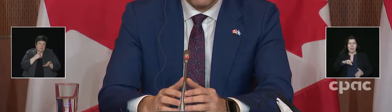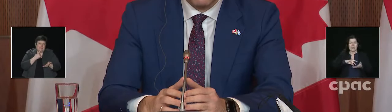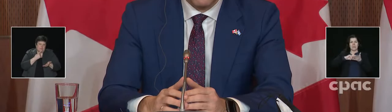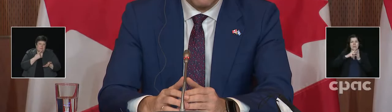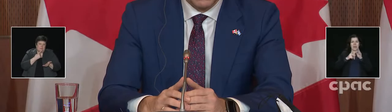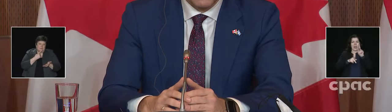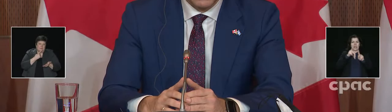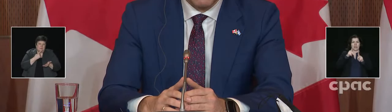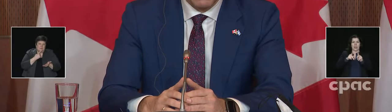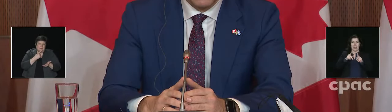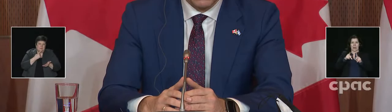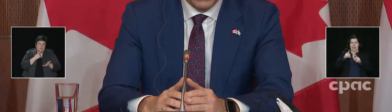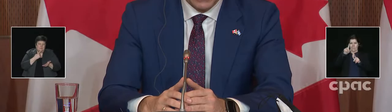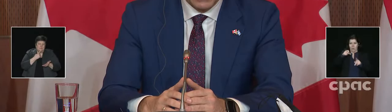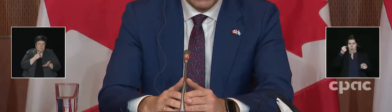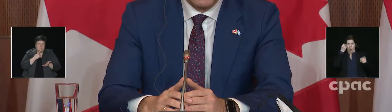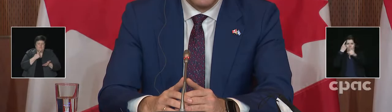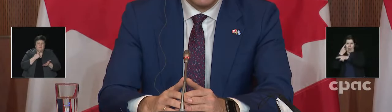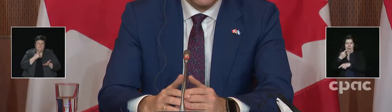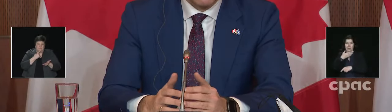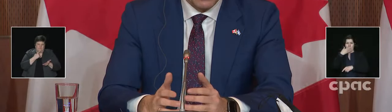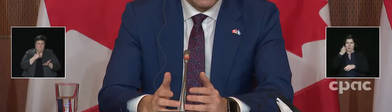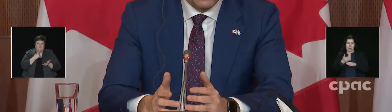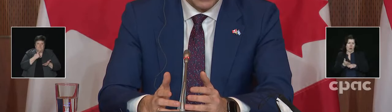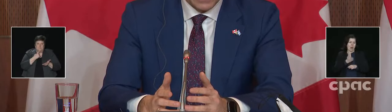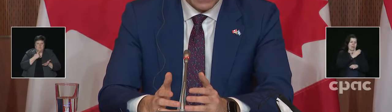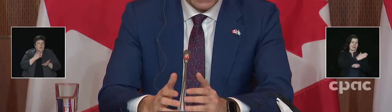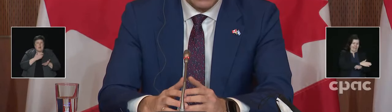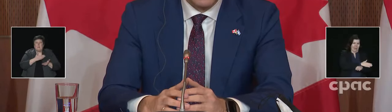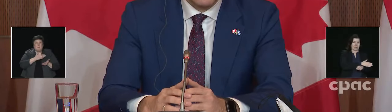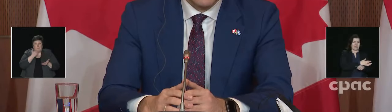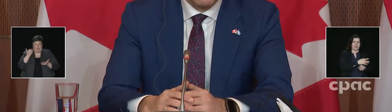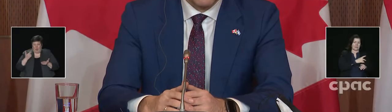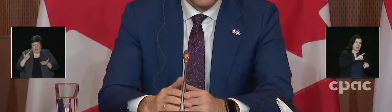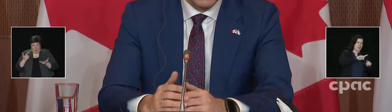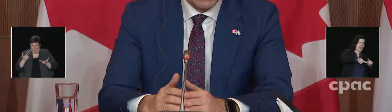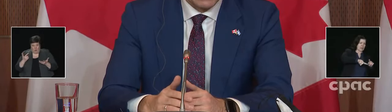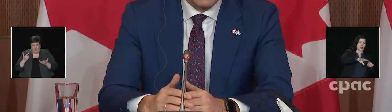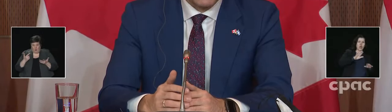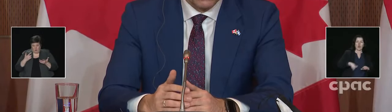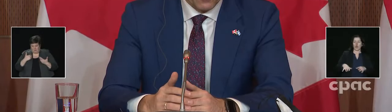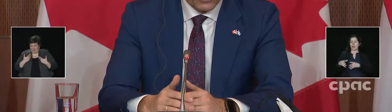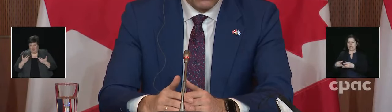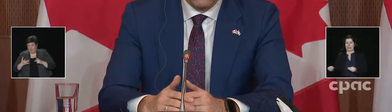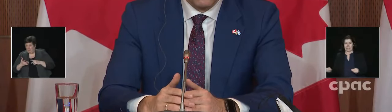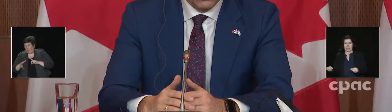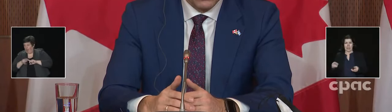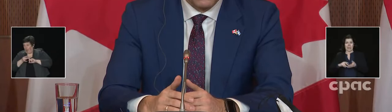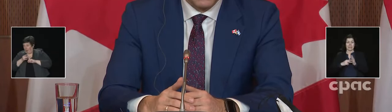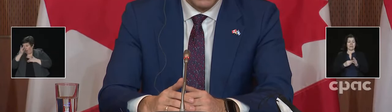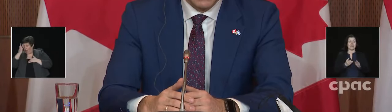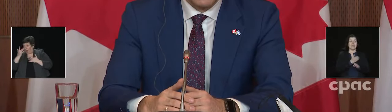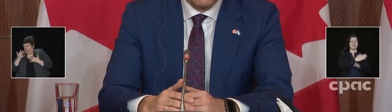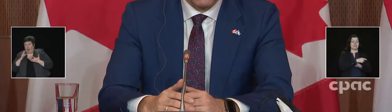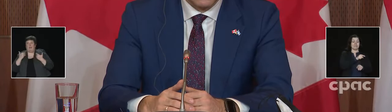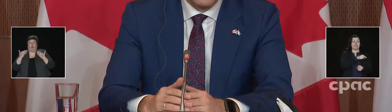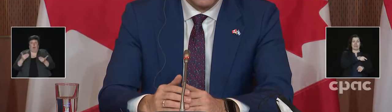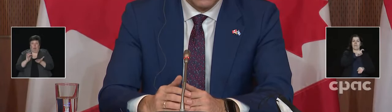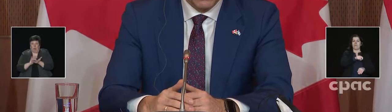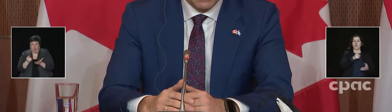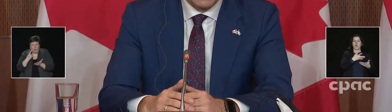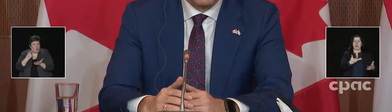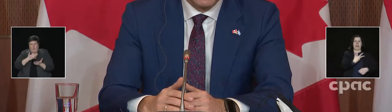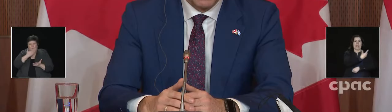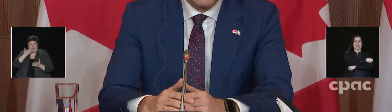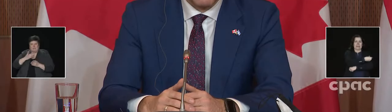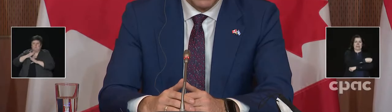qu'il faut toujours mieux se prévenir que guérir, que d'avoir à se faire guérir. Et c'est pour ça que la vaccination va toujours continuer à être l'outil